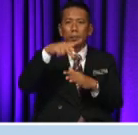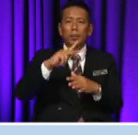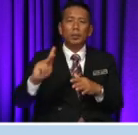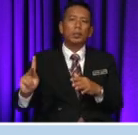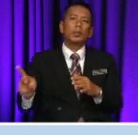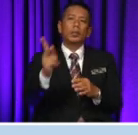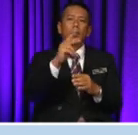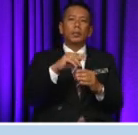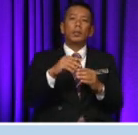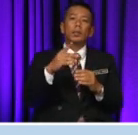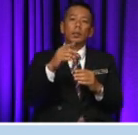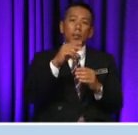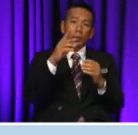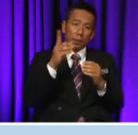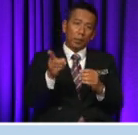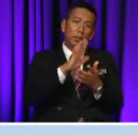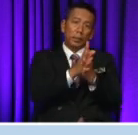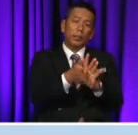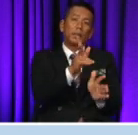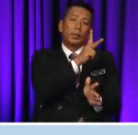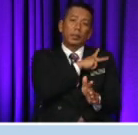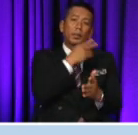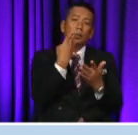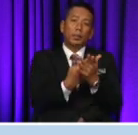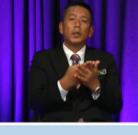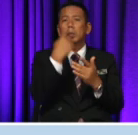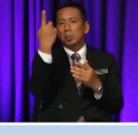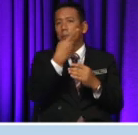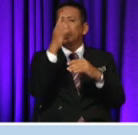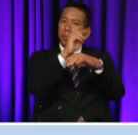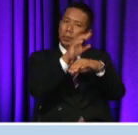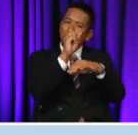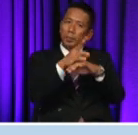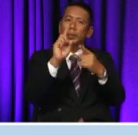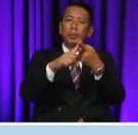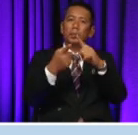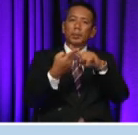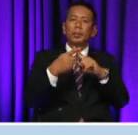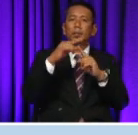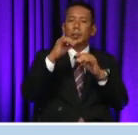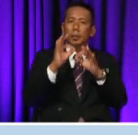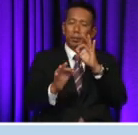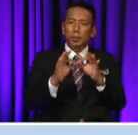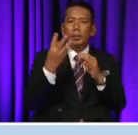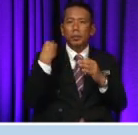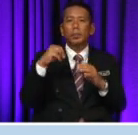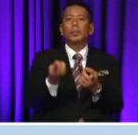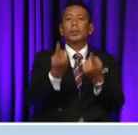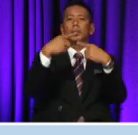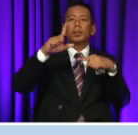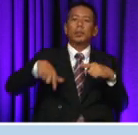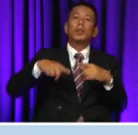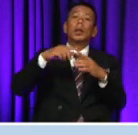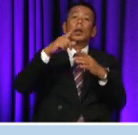seorang ketua yang baik Dia selalu memberikan teguran kepada raka-rakan di sekolah Jika mereka datang lewat baik